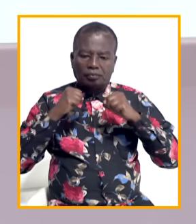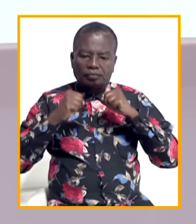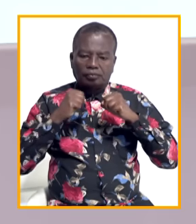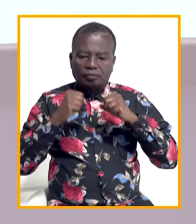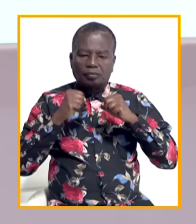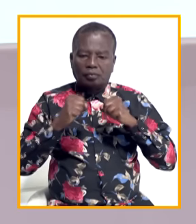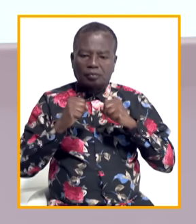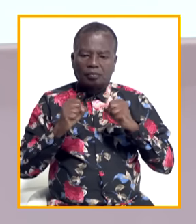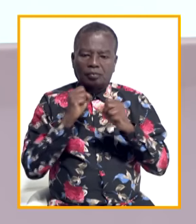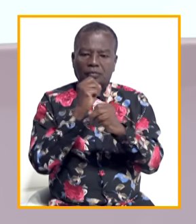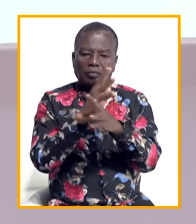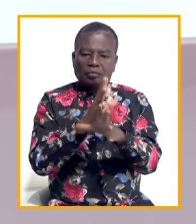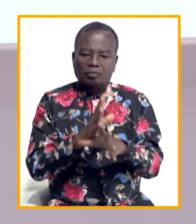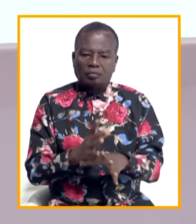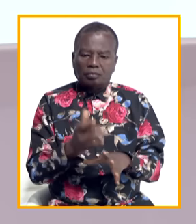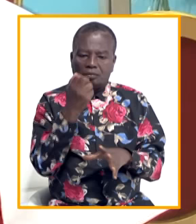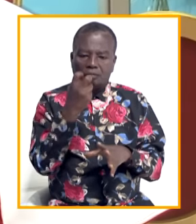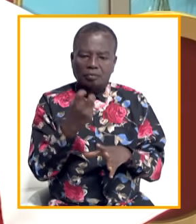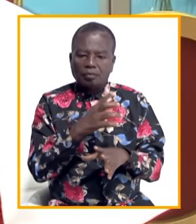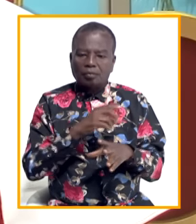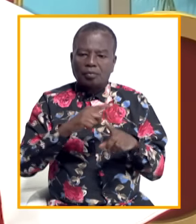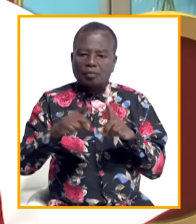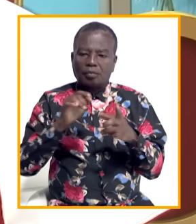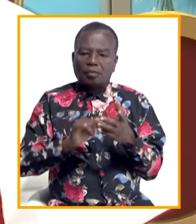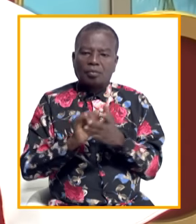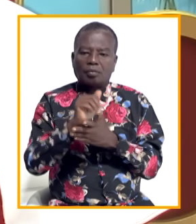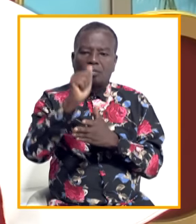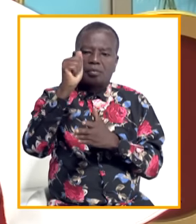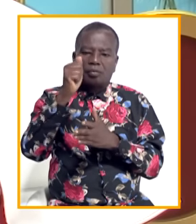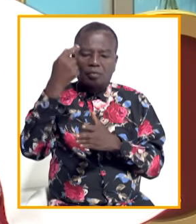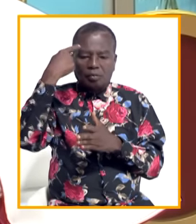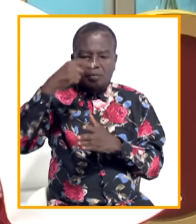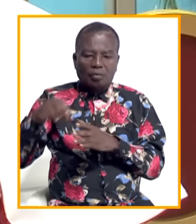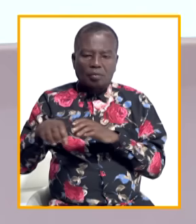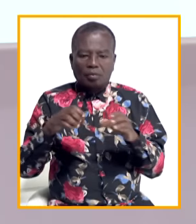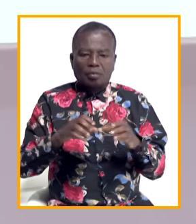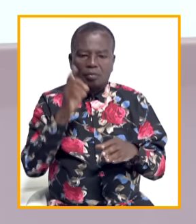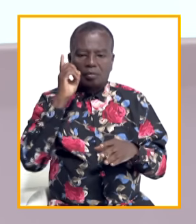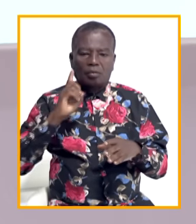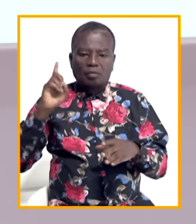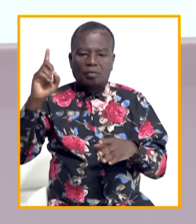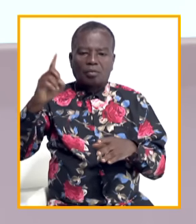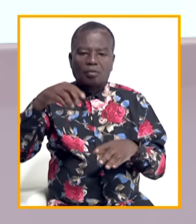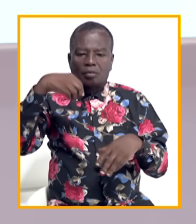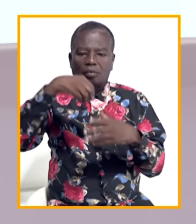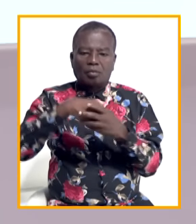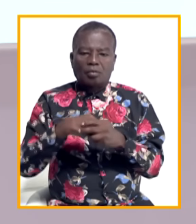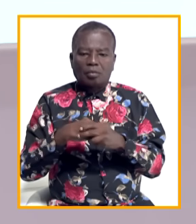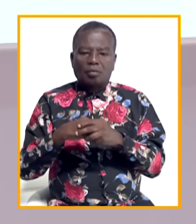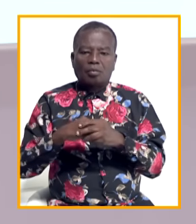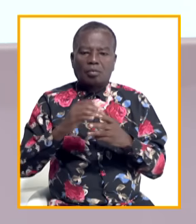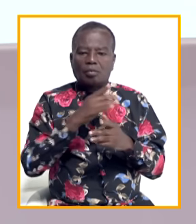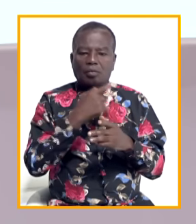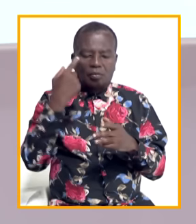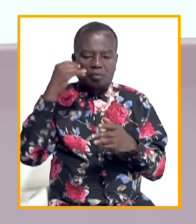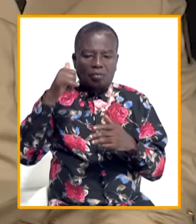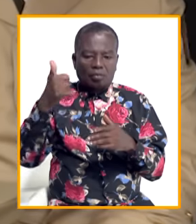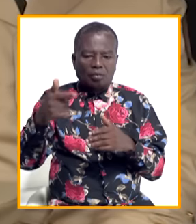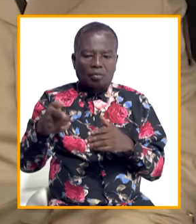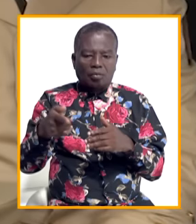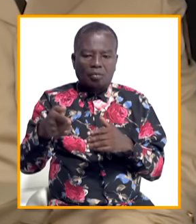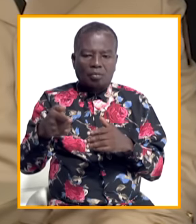de la détermination et de la rigueur, mais surtout de la foi pour assumer son destin dans l'heureuse destinée qui fut la sienne.